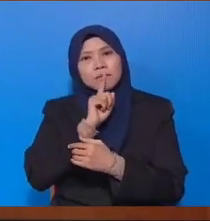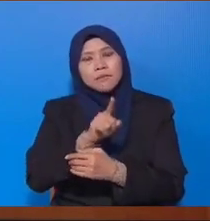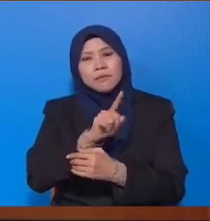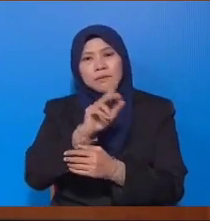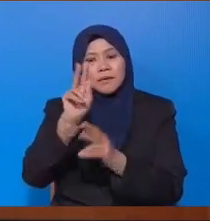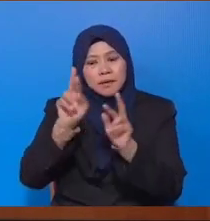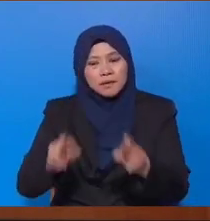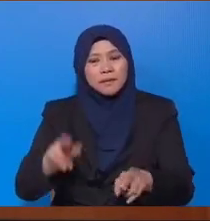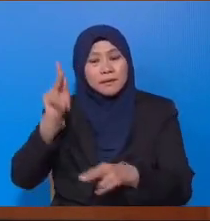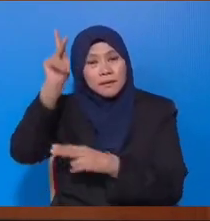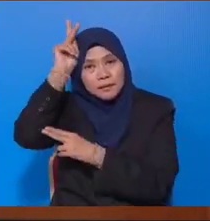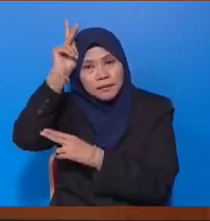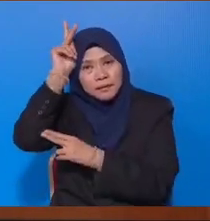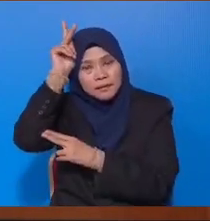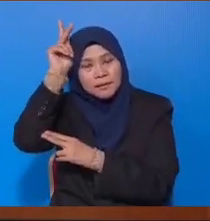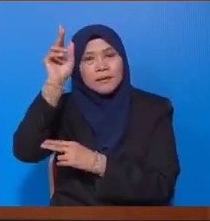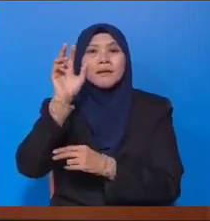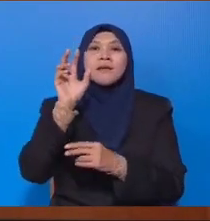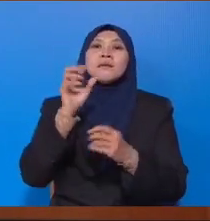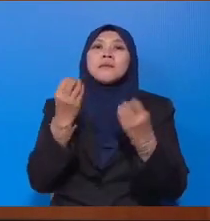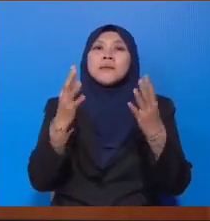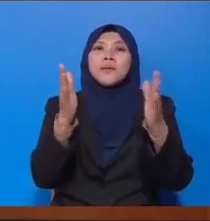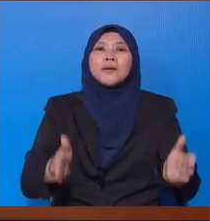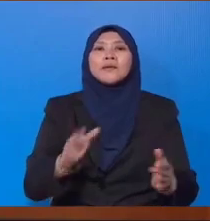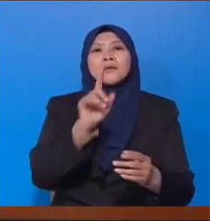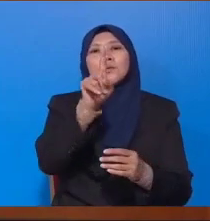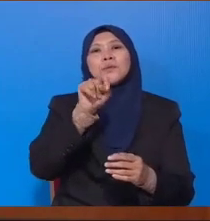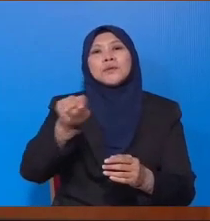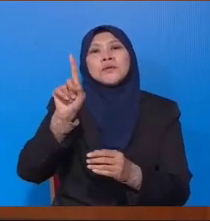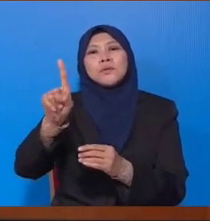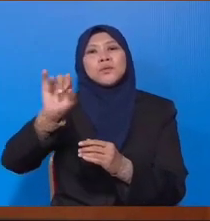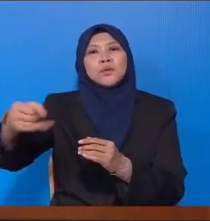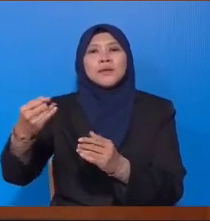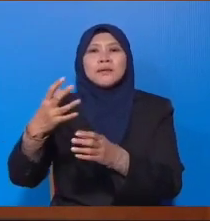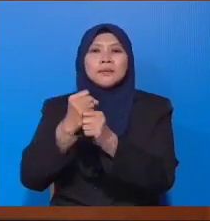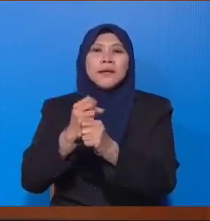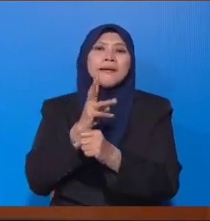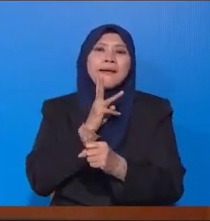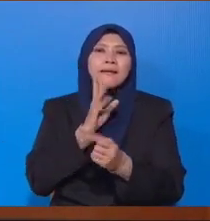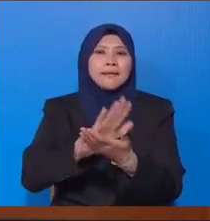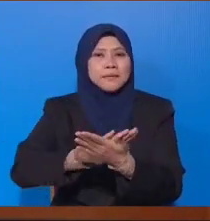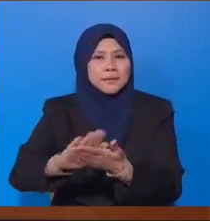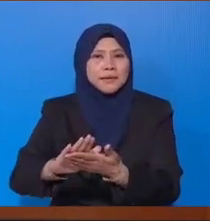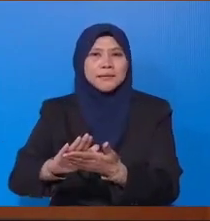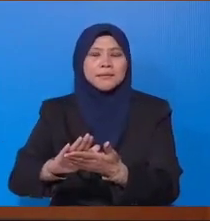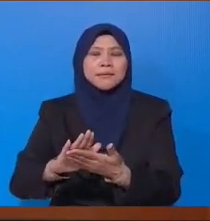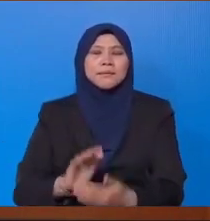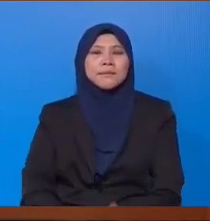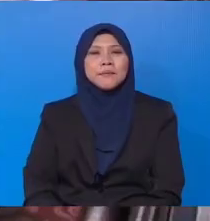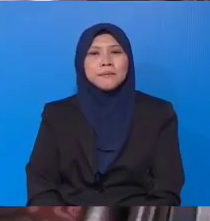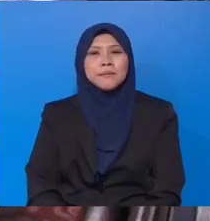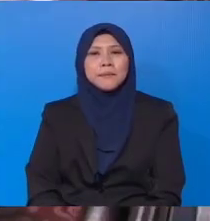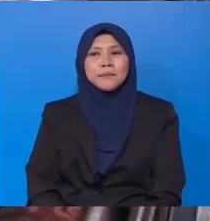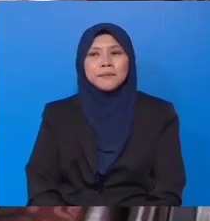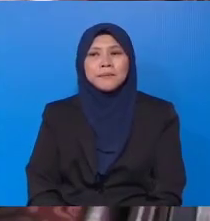bahwasanya raya naik ke atas sebanyak selama 100000000 mendapat bekal air bersih dengan sebuah nasken